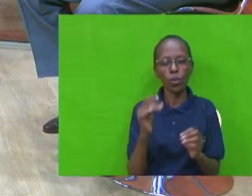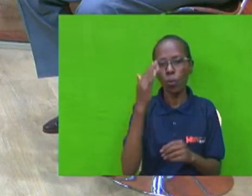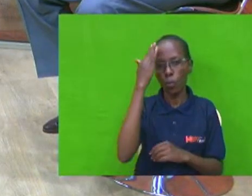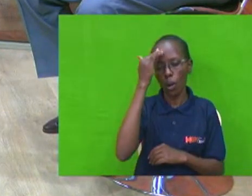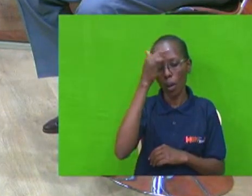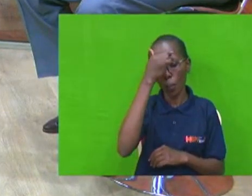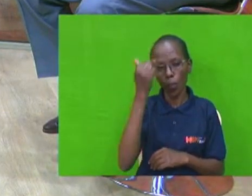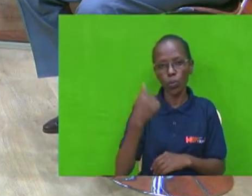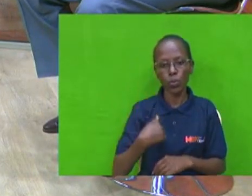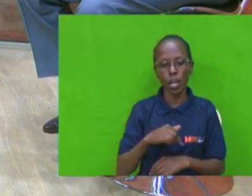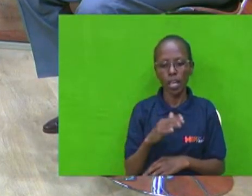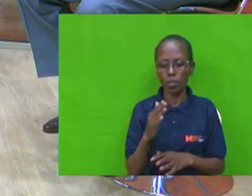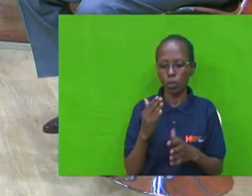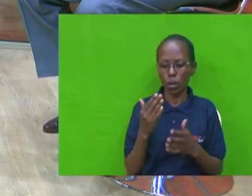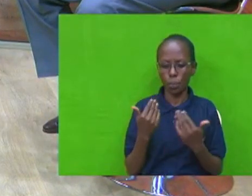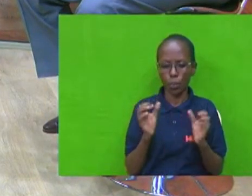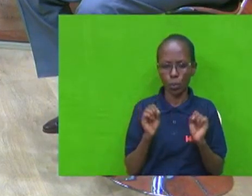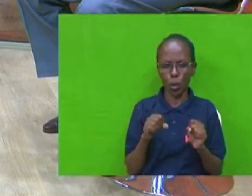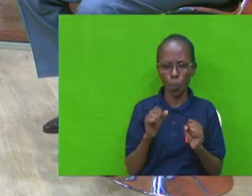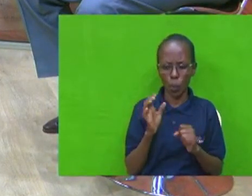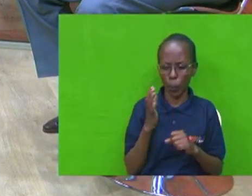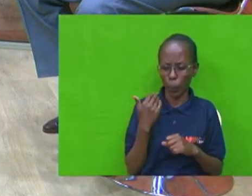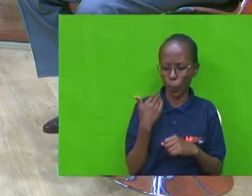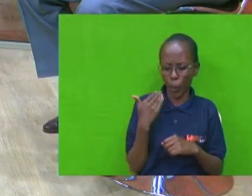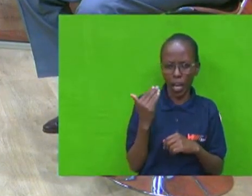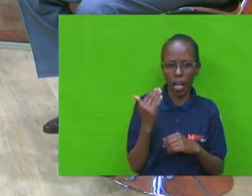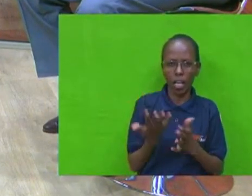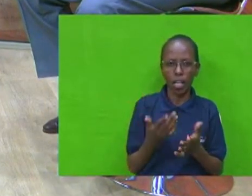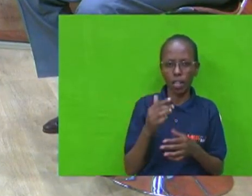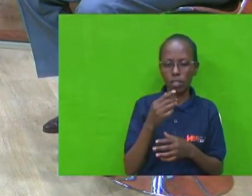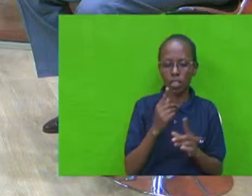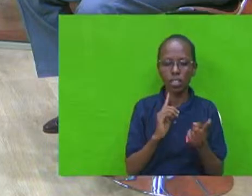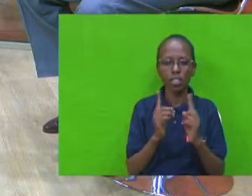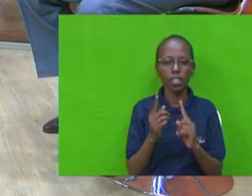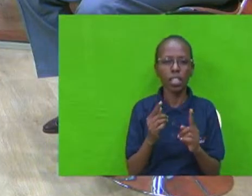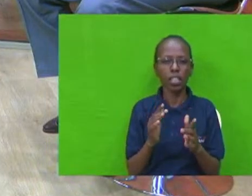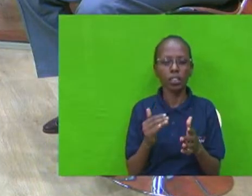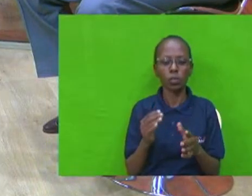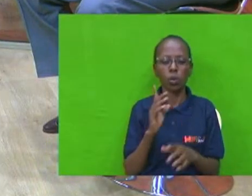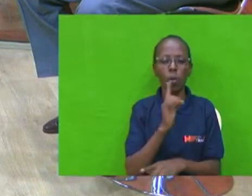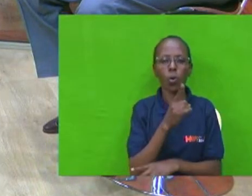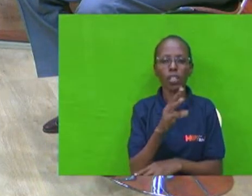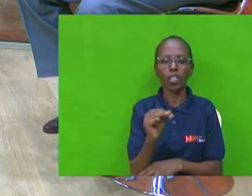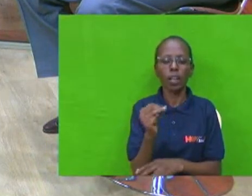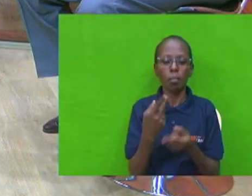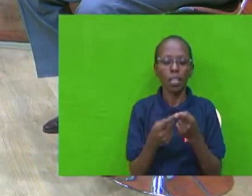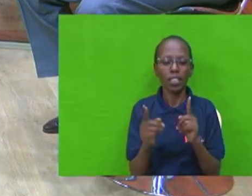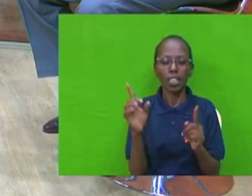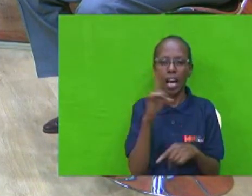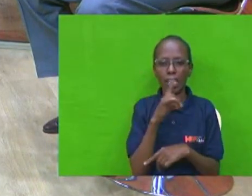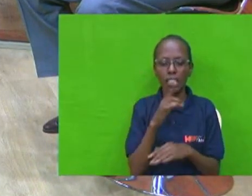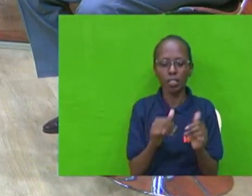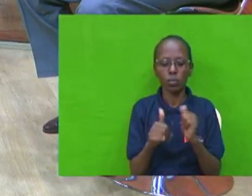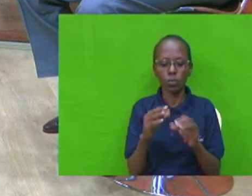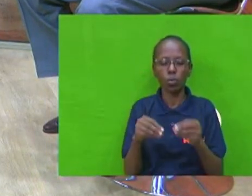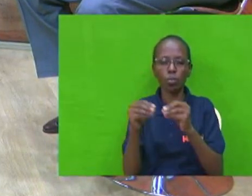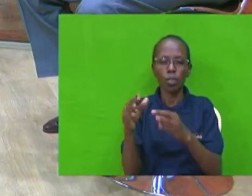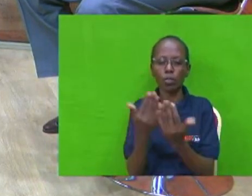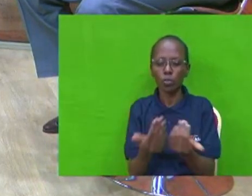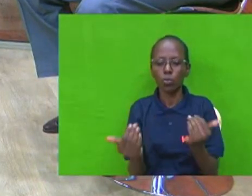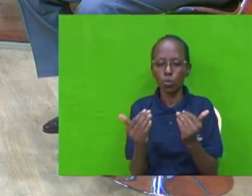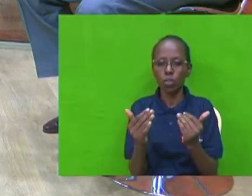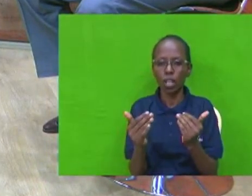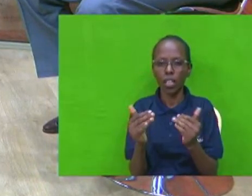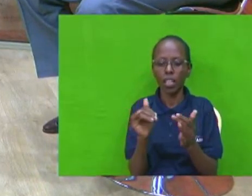tunaweza tukawakera tukidhani tunawaadhibu ama tunawaonya, lakini kumbe ile ni ukali ambao tunaweka kwa watoto. Ndipo